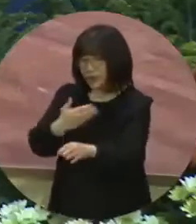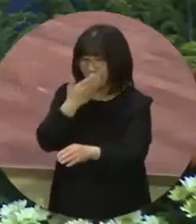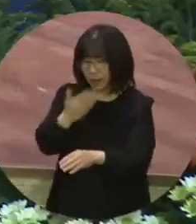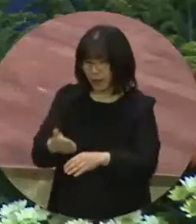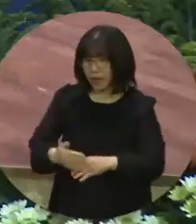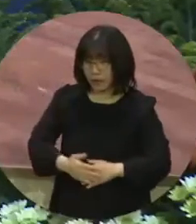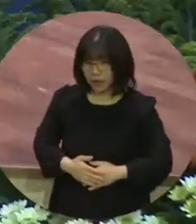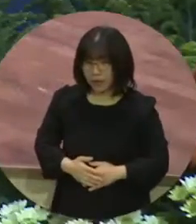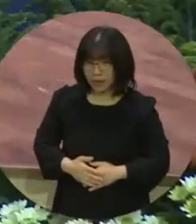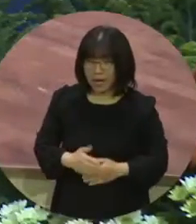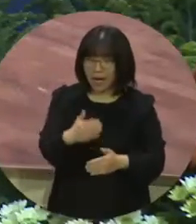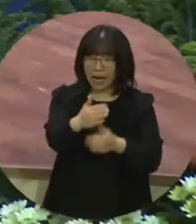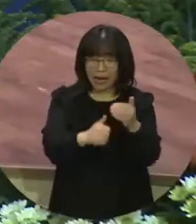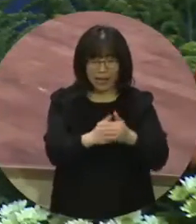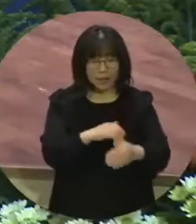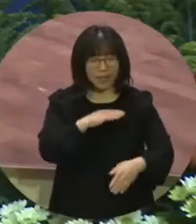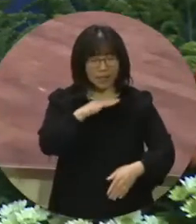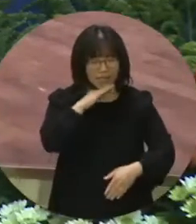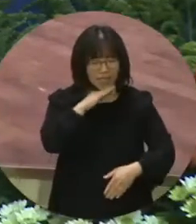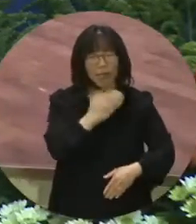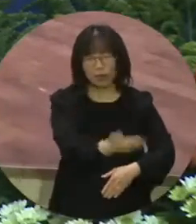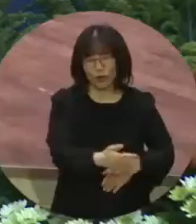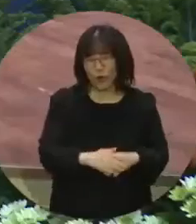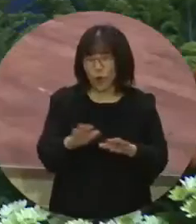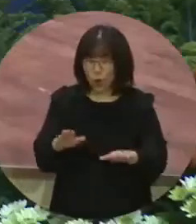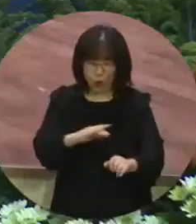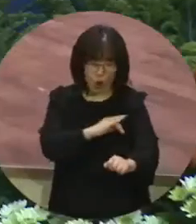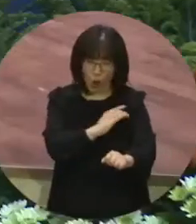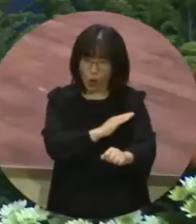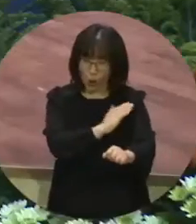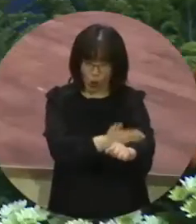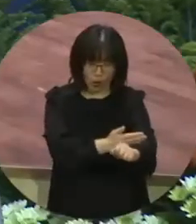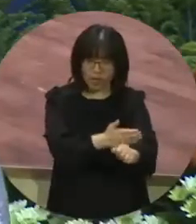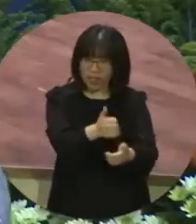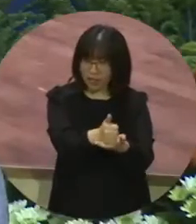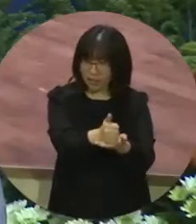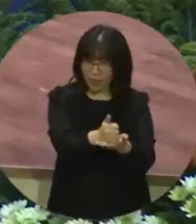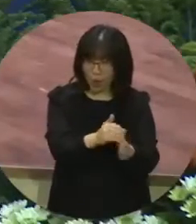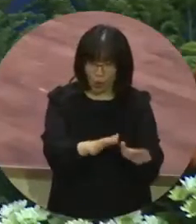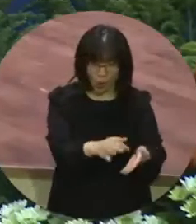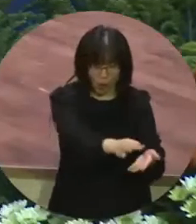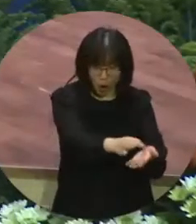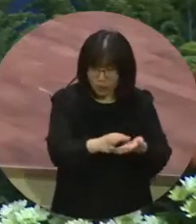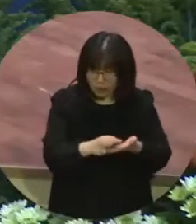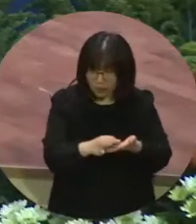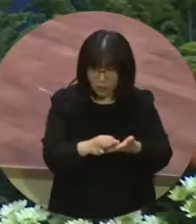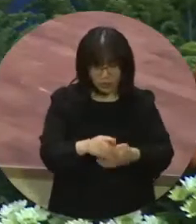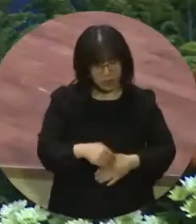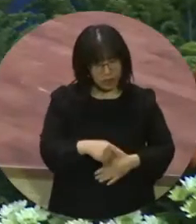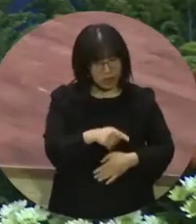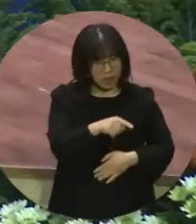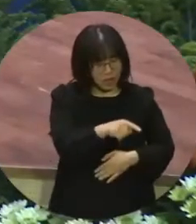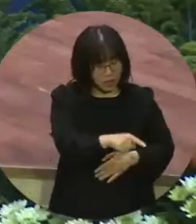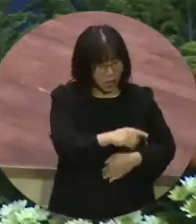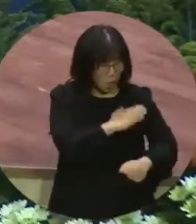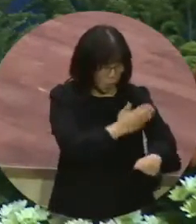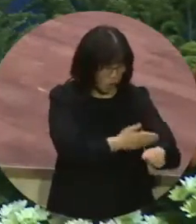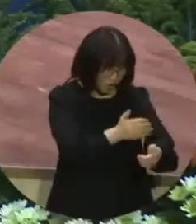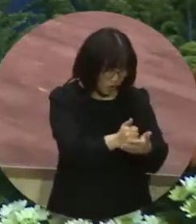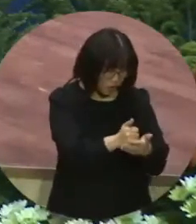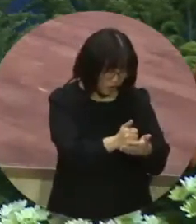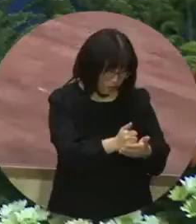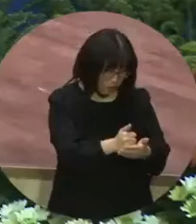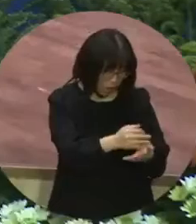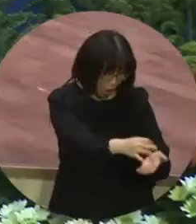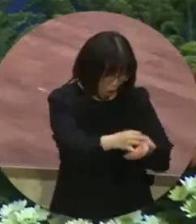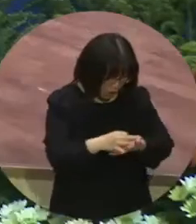있다니까요. 내가 오늘 그 권사님을 그랬어요. 권사님, 이 헌금을 하고 나면 아주 힘든 일이 생길 수가